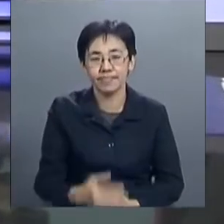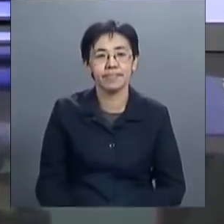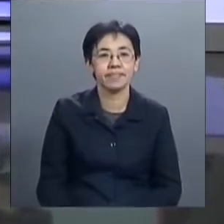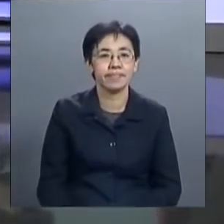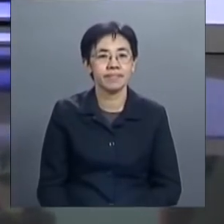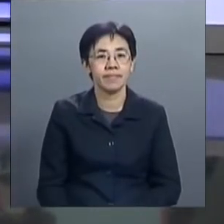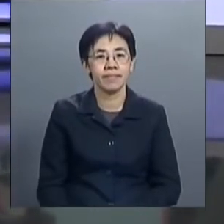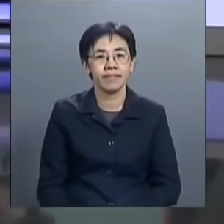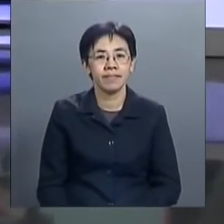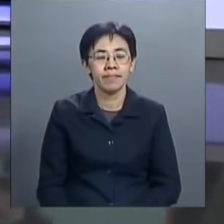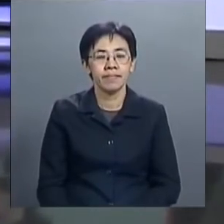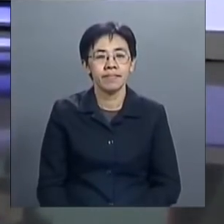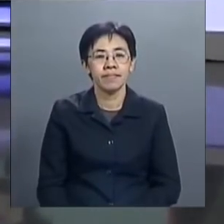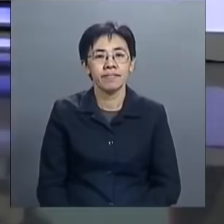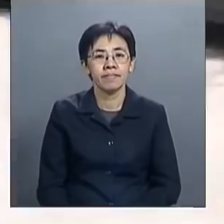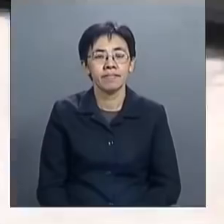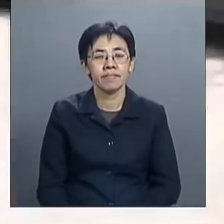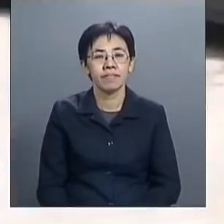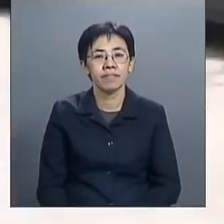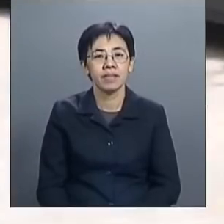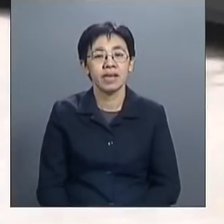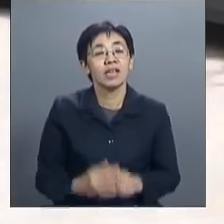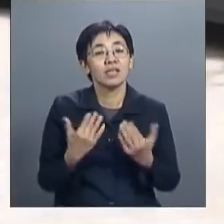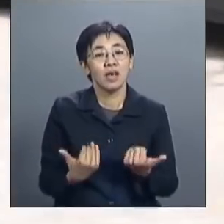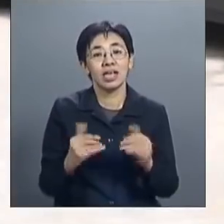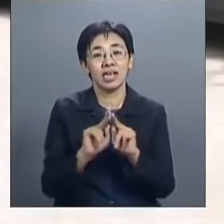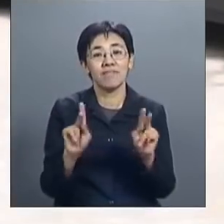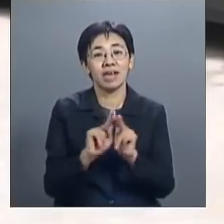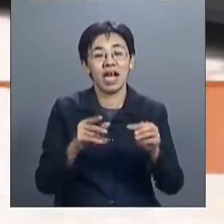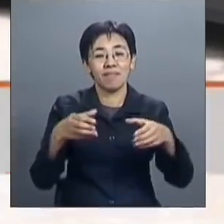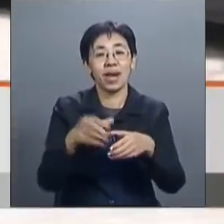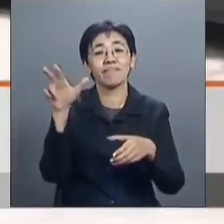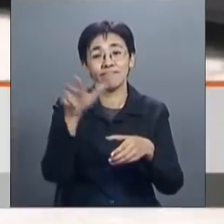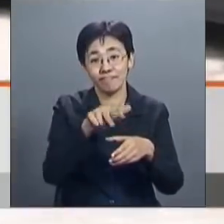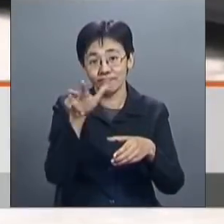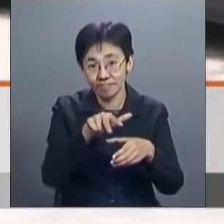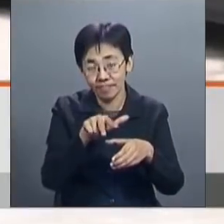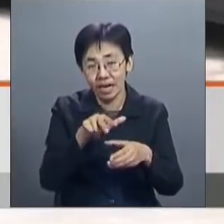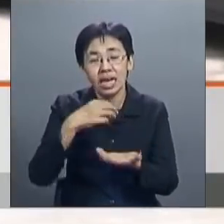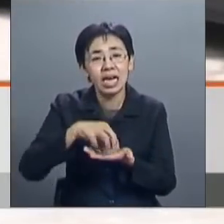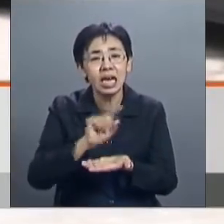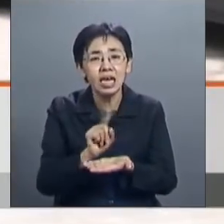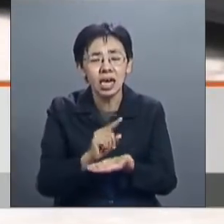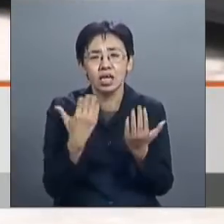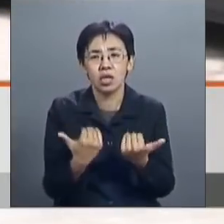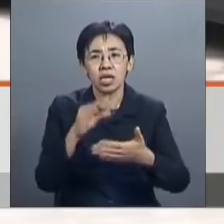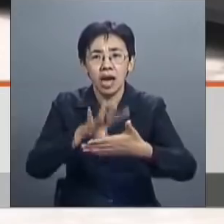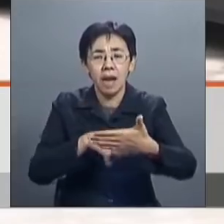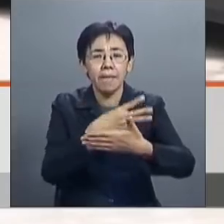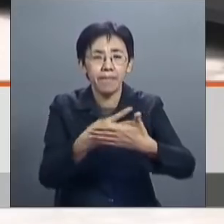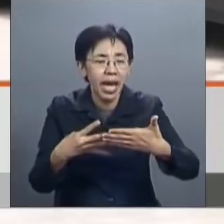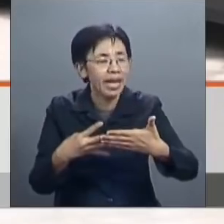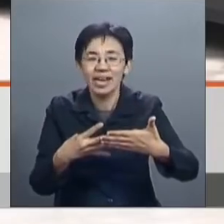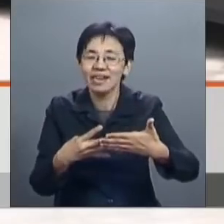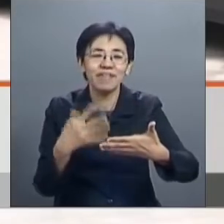ค่ะคุณพึ่งนภาคุณจีรัชตาคะมาจนถึงตอนนี้กรรมการบริหารพรรคไทยรักษาชาติระบุว่ายังไม่มีแผนสำรองใดค่ะ